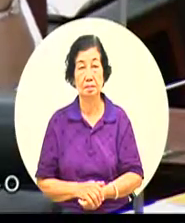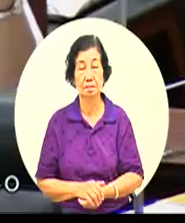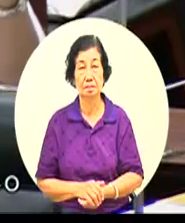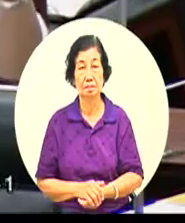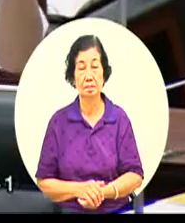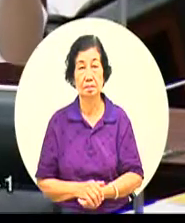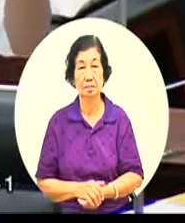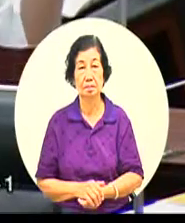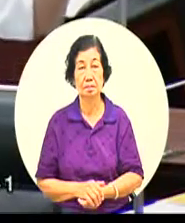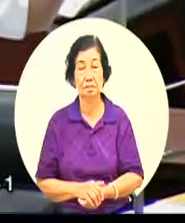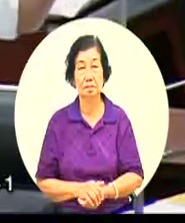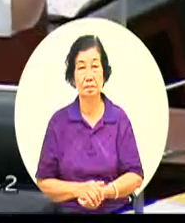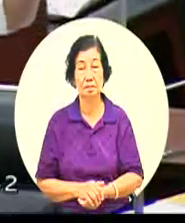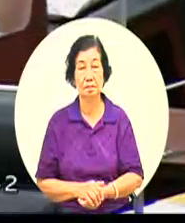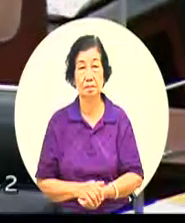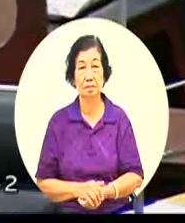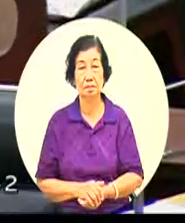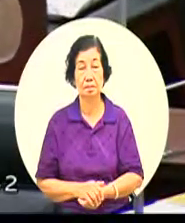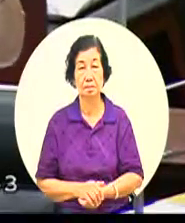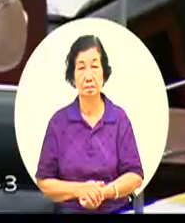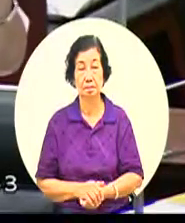是，他是史博馆。